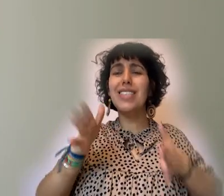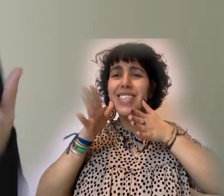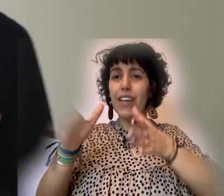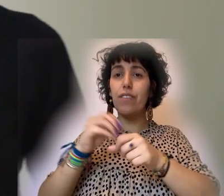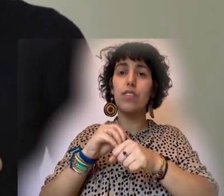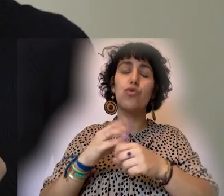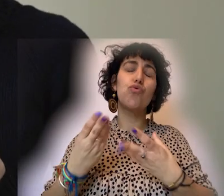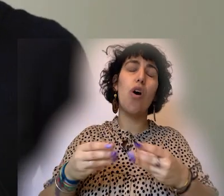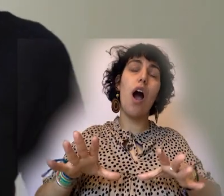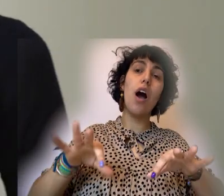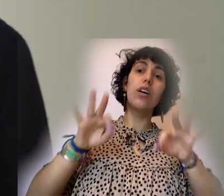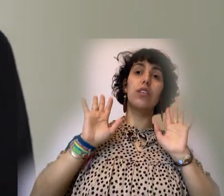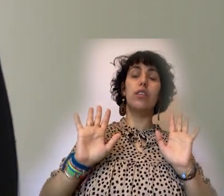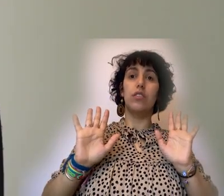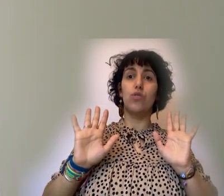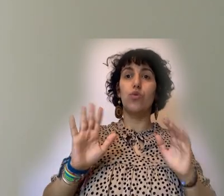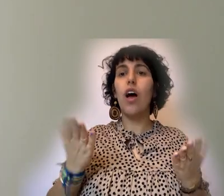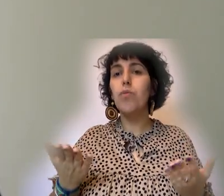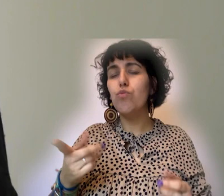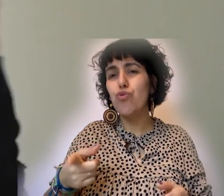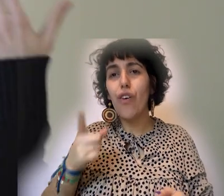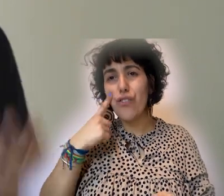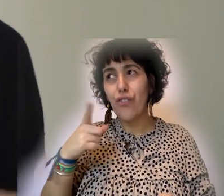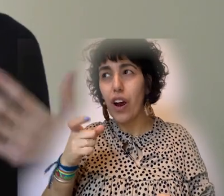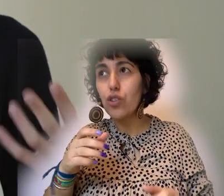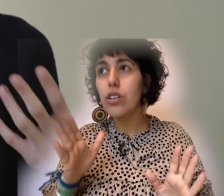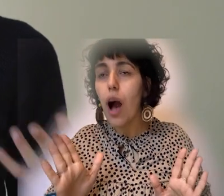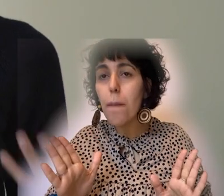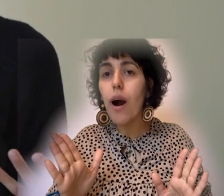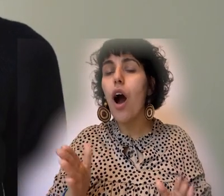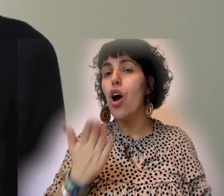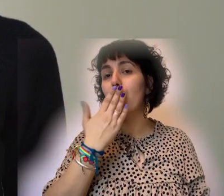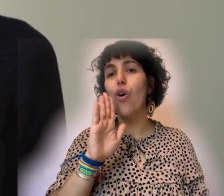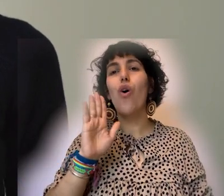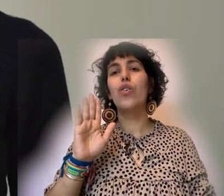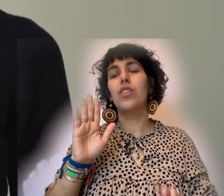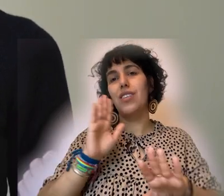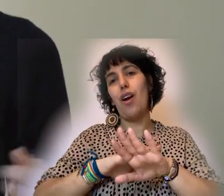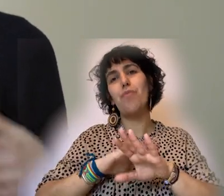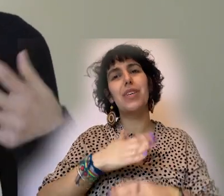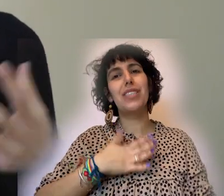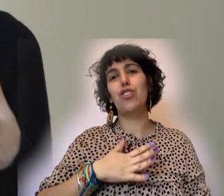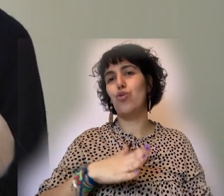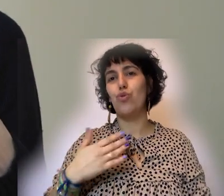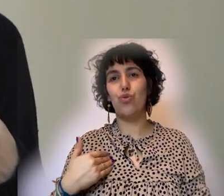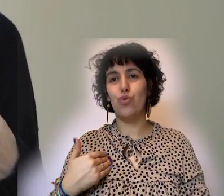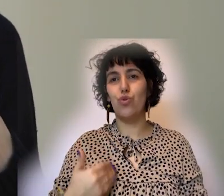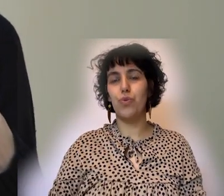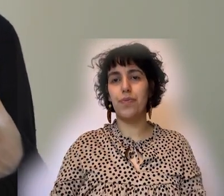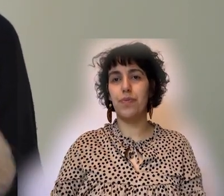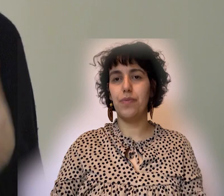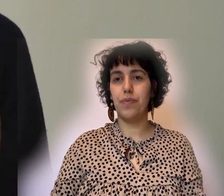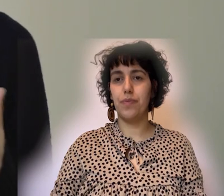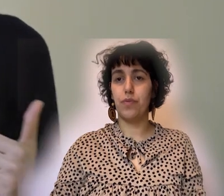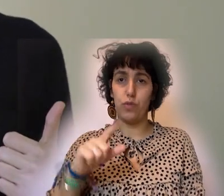ki normalde bu Fark etmemek imkansız bunu fark ediyoruz ama dediğim gibi yok sevmek istediğimiz için bu durumu bir şey yapmayı